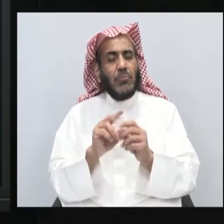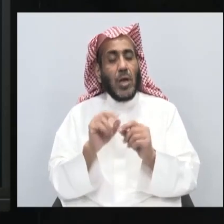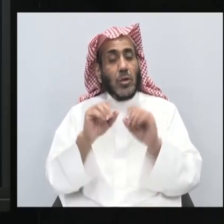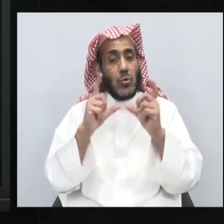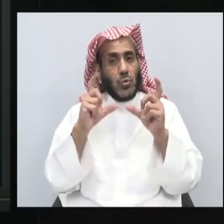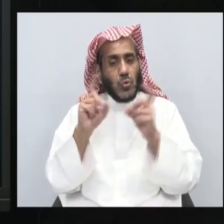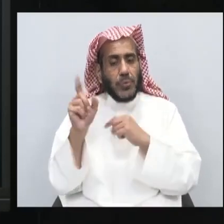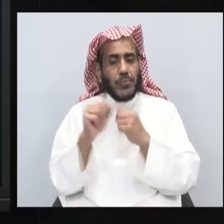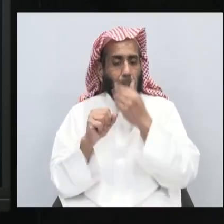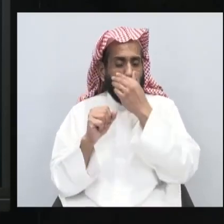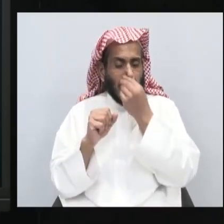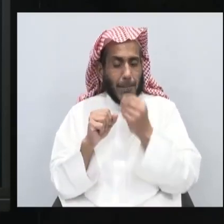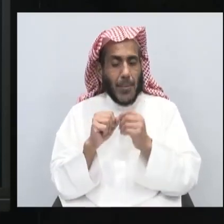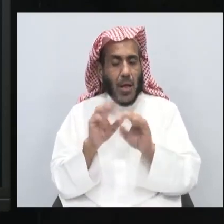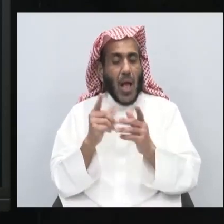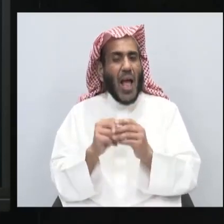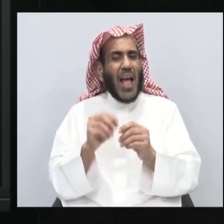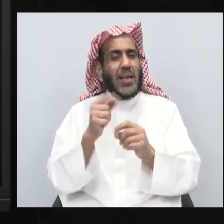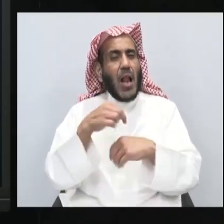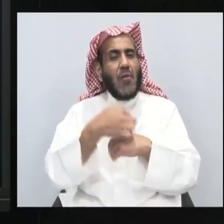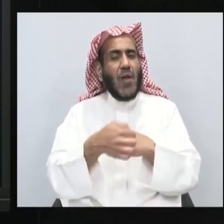الصورة أين الفلقة؟